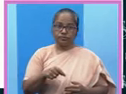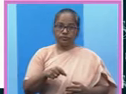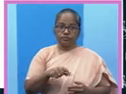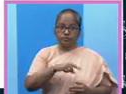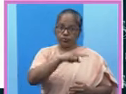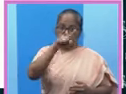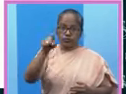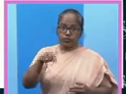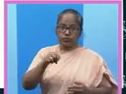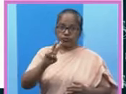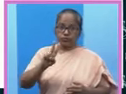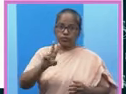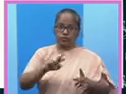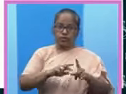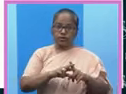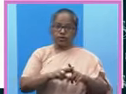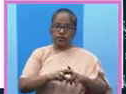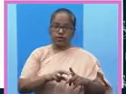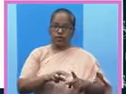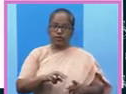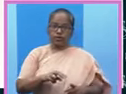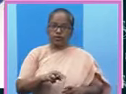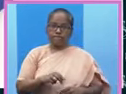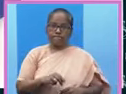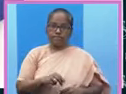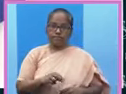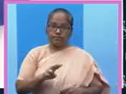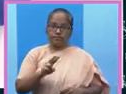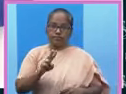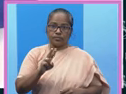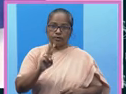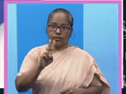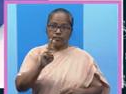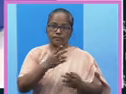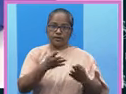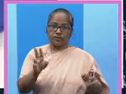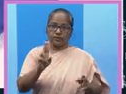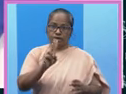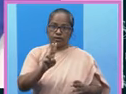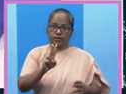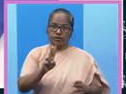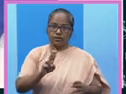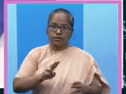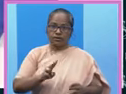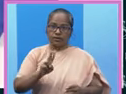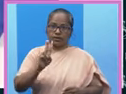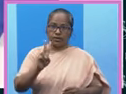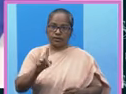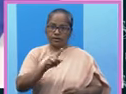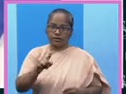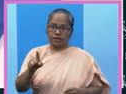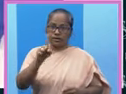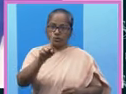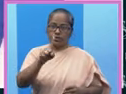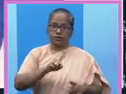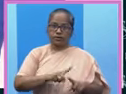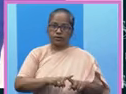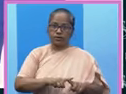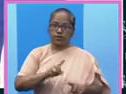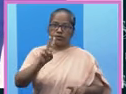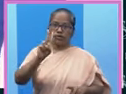முழுவதும் 2πr. அப்போ ரெண்டில் ஒன்றுனா ரெண்டு, அப்போ பிரிவுகள் எத்தனை? ரெண்டு. என்னாச்சு? ரெண்டில் ஒரு பாகம்